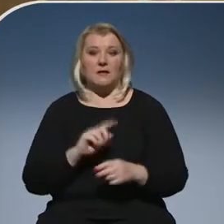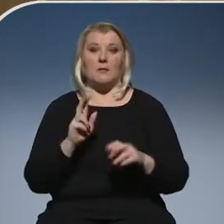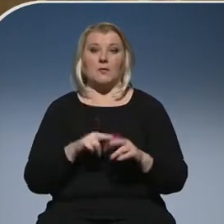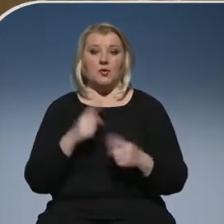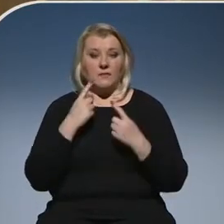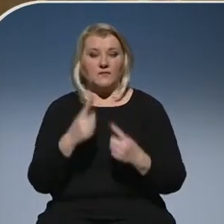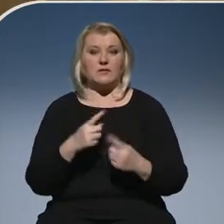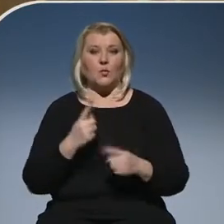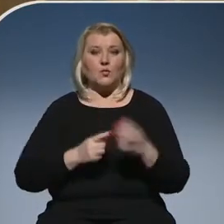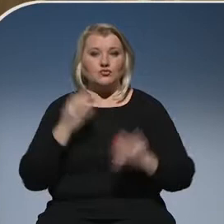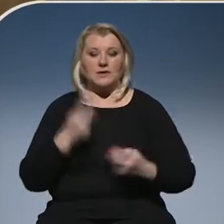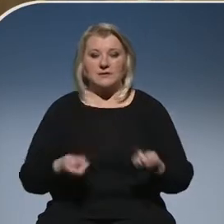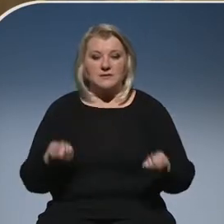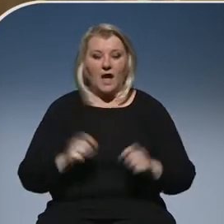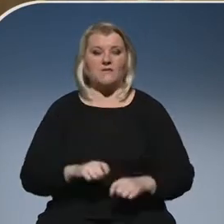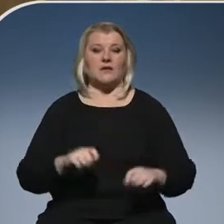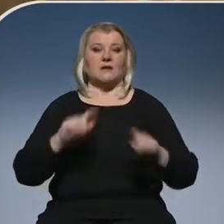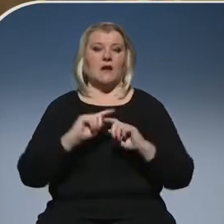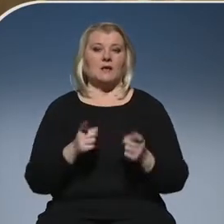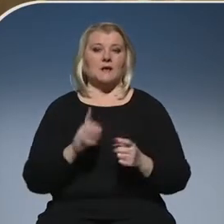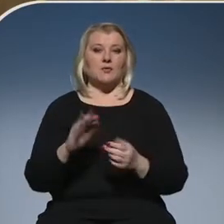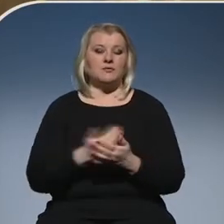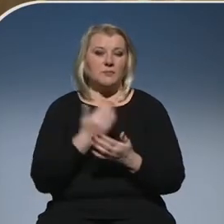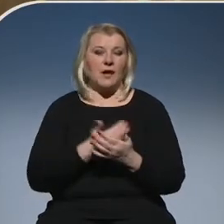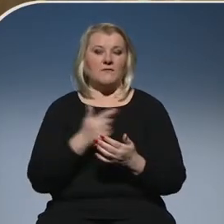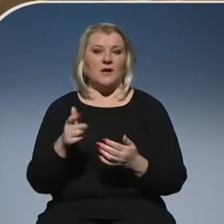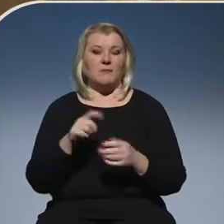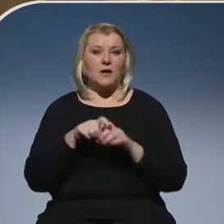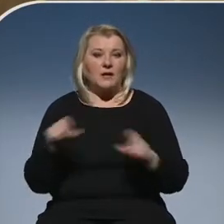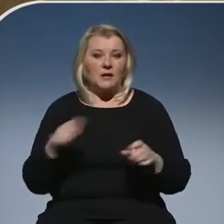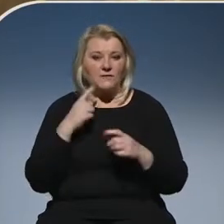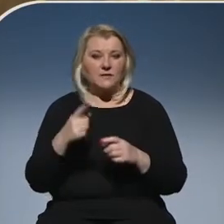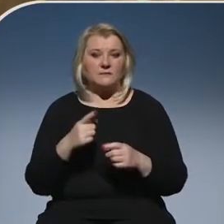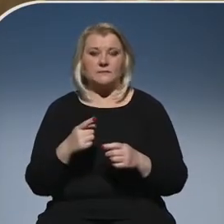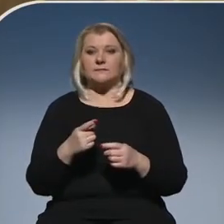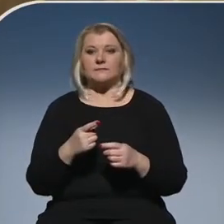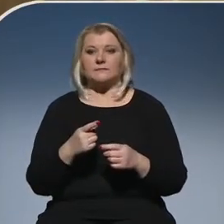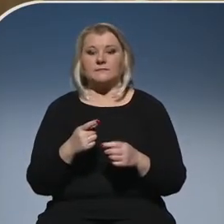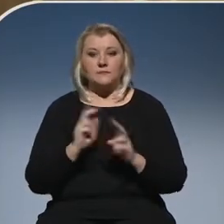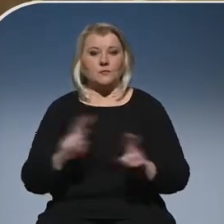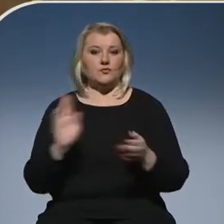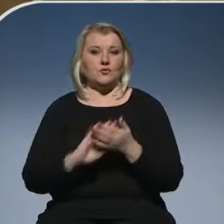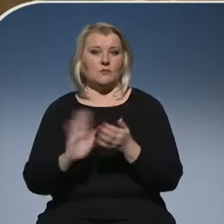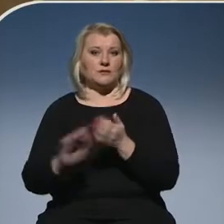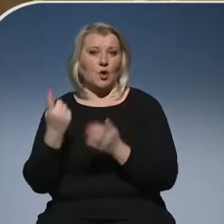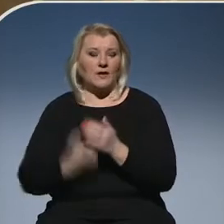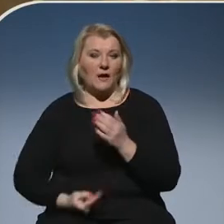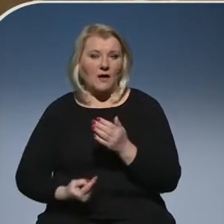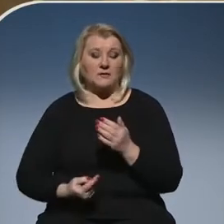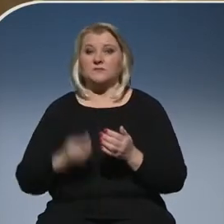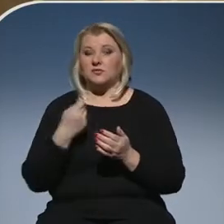třeba do účetních závěrek nebo do výkazu té společnosti, tak se může také stát, že ta společnost je, když přeženu, před krachem.